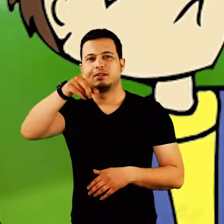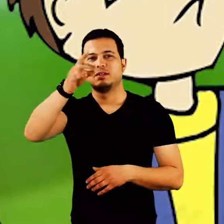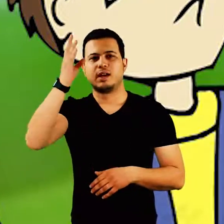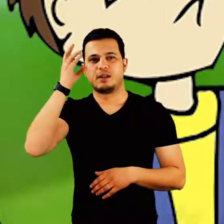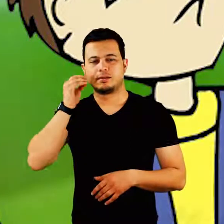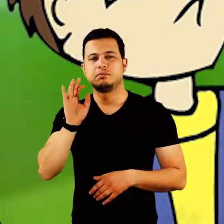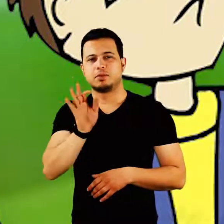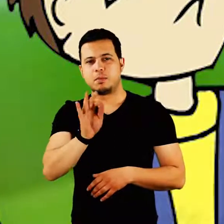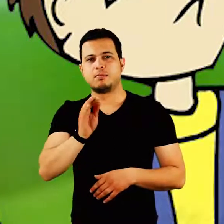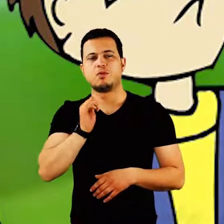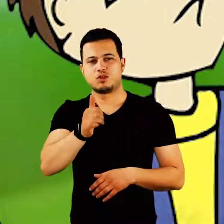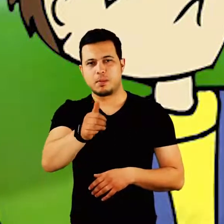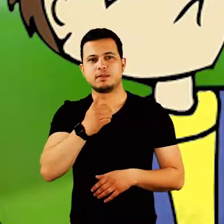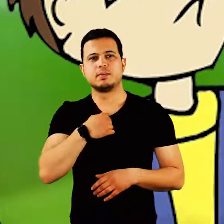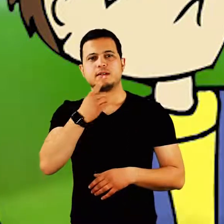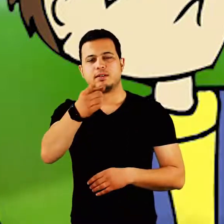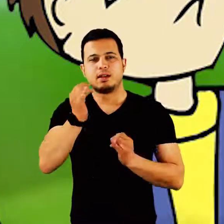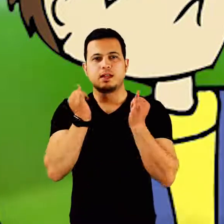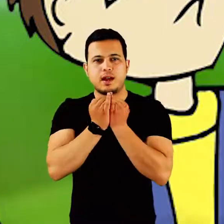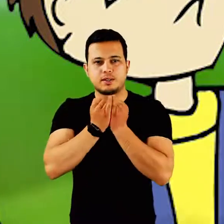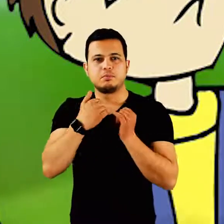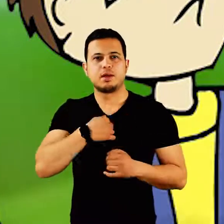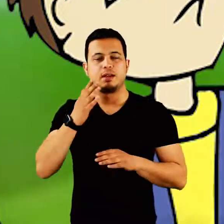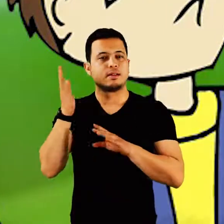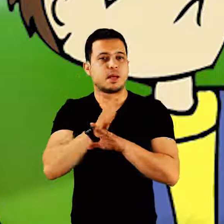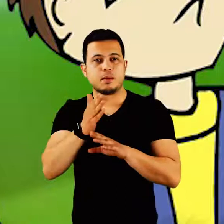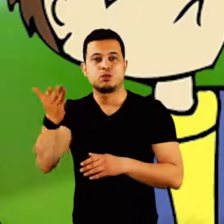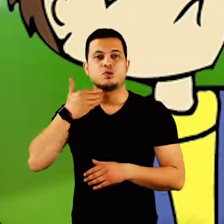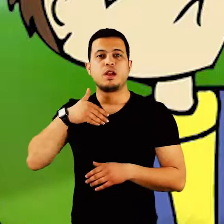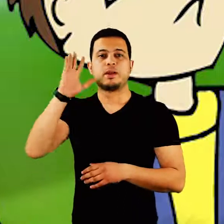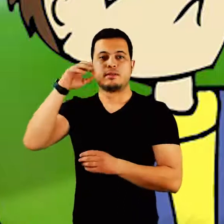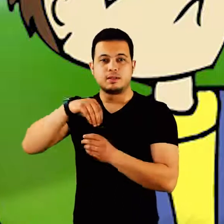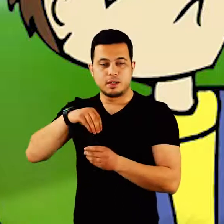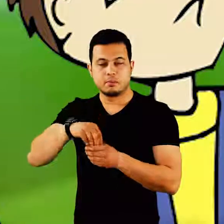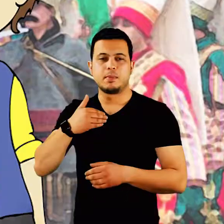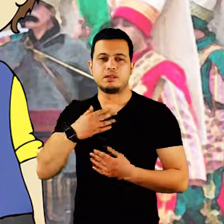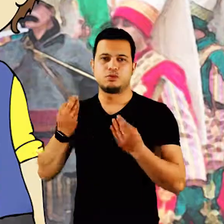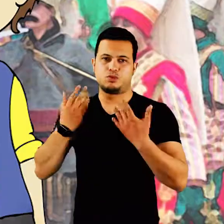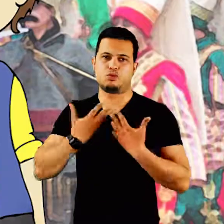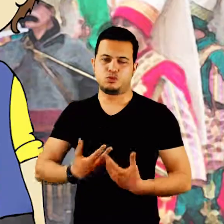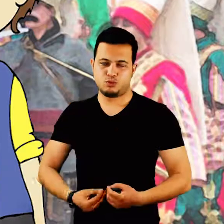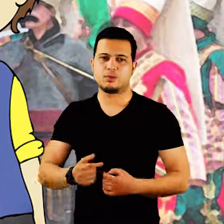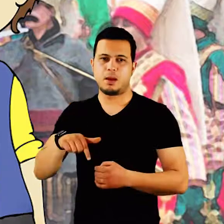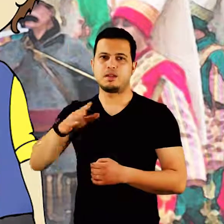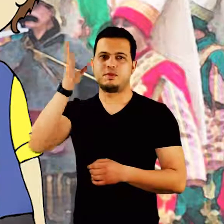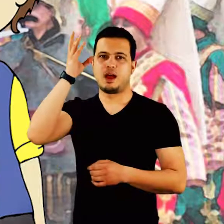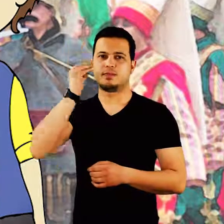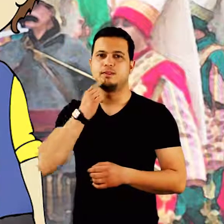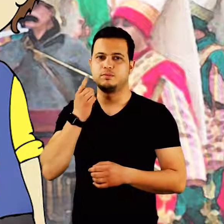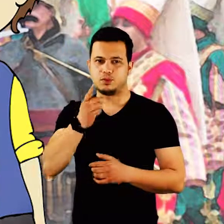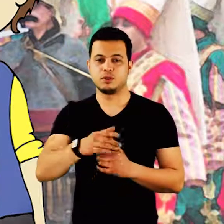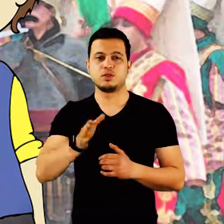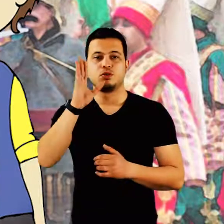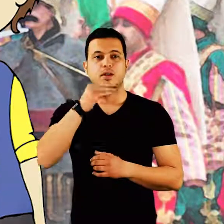o zaman. Ben de kardeşim neden bana bunu söylemedi diye üzülmüştüm. Sonra iki kardeş yeni